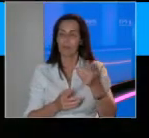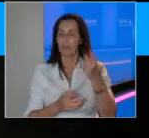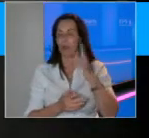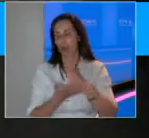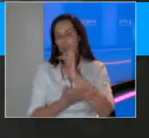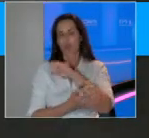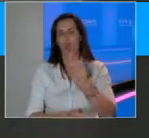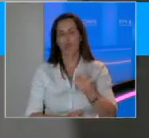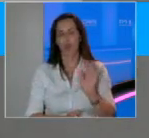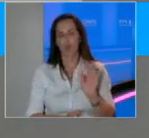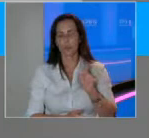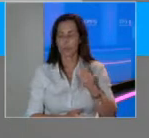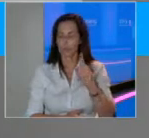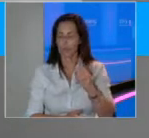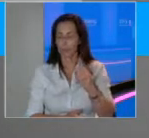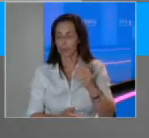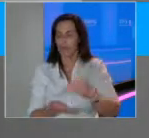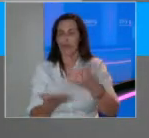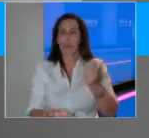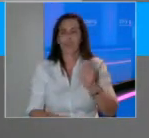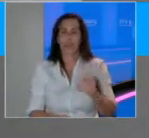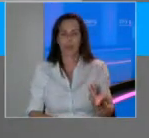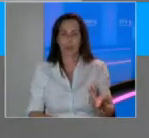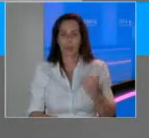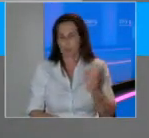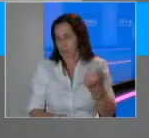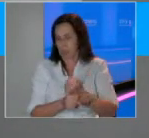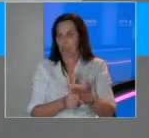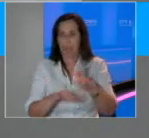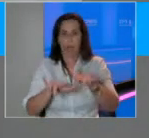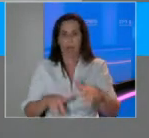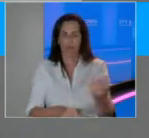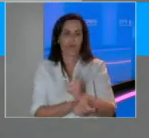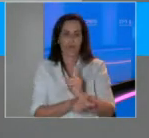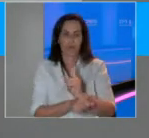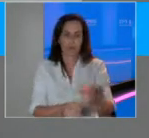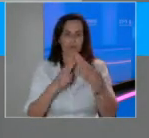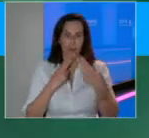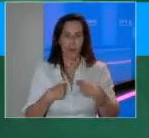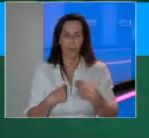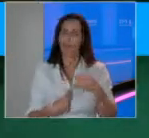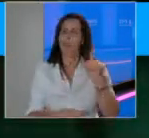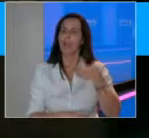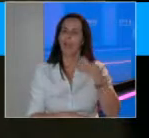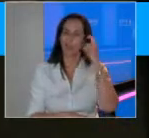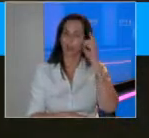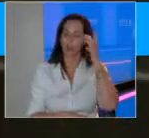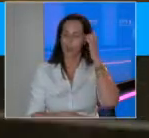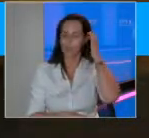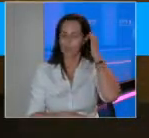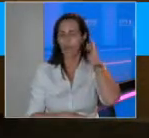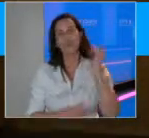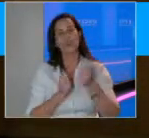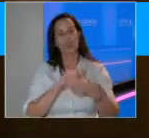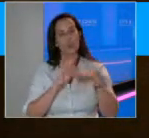לשופטים. והנחה אחרת בשביל מה אתה צריך שופט, באמת תשים מחשב. אבל אני חושבת שכששינו